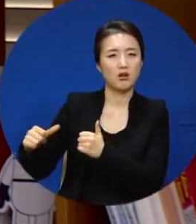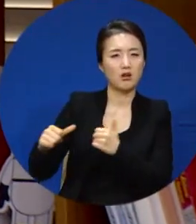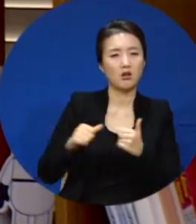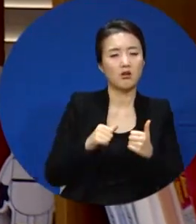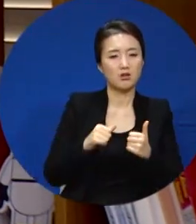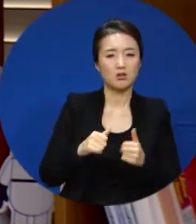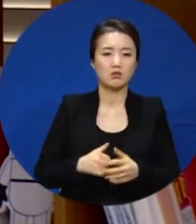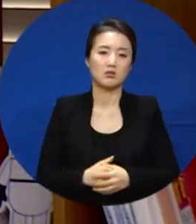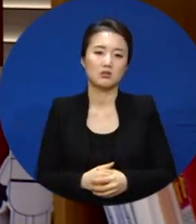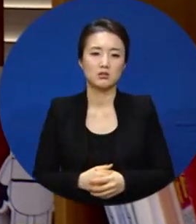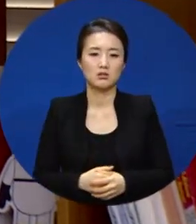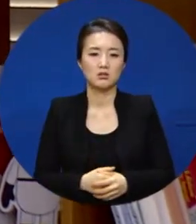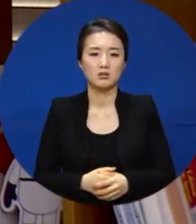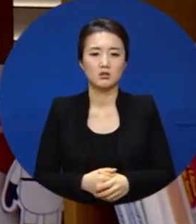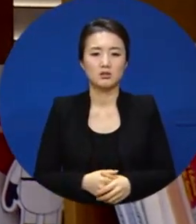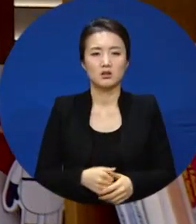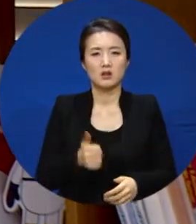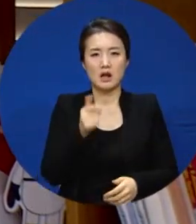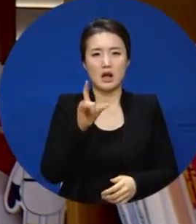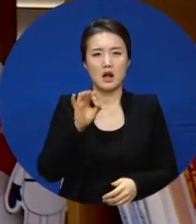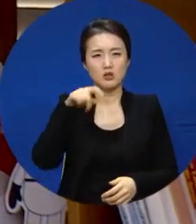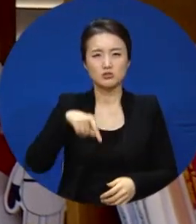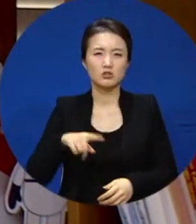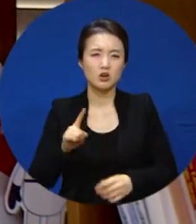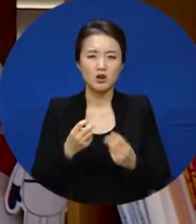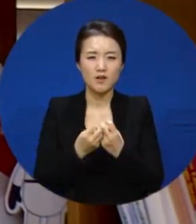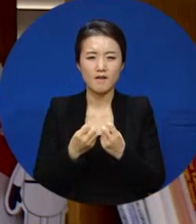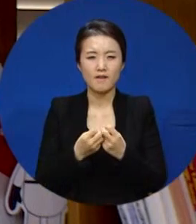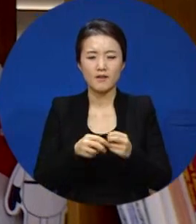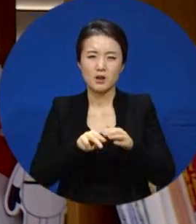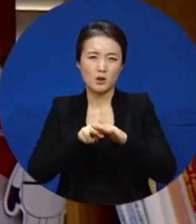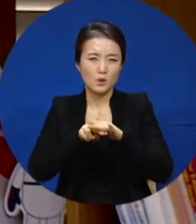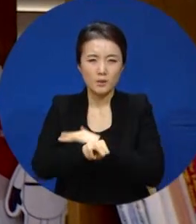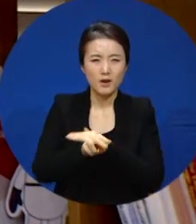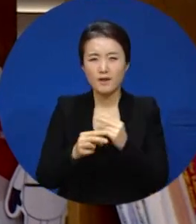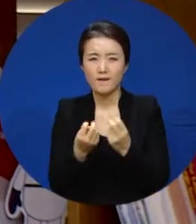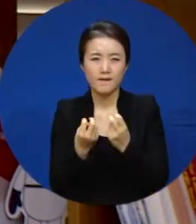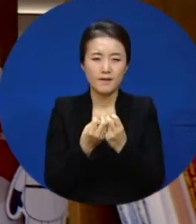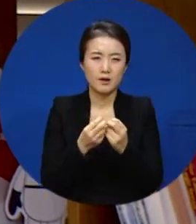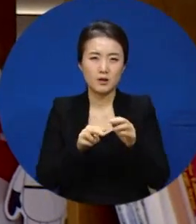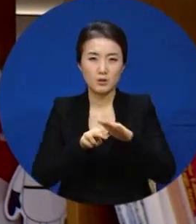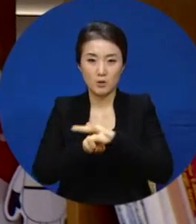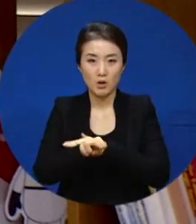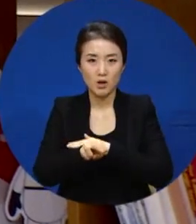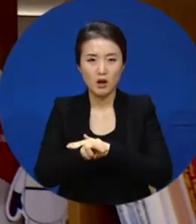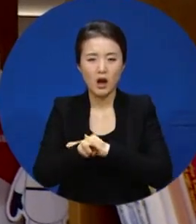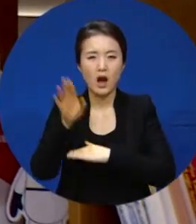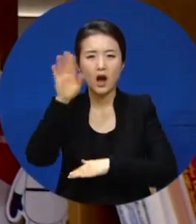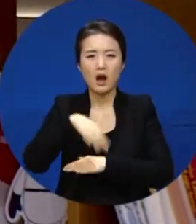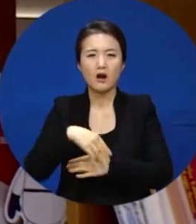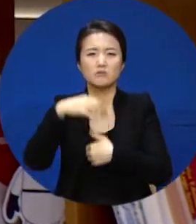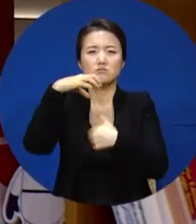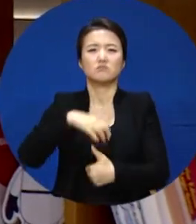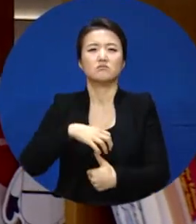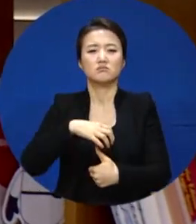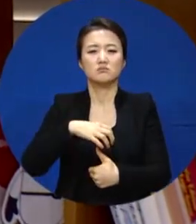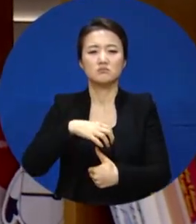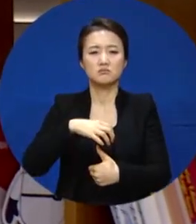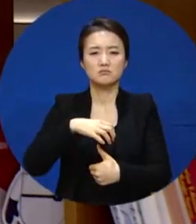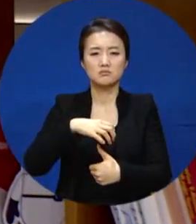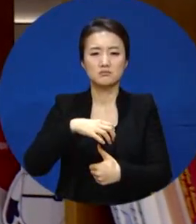나서 항 오는 더 망을 치운다고 쳐 넣어야 하고 가 도망을 치다가 딱 보이 를 당해 그걸 말하고 그렇다면